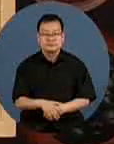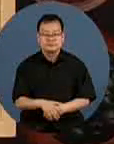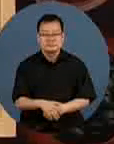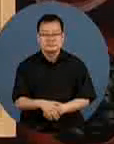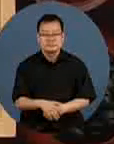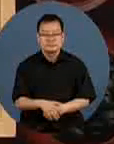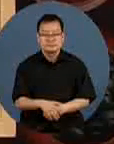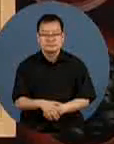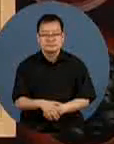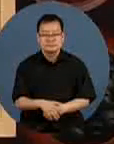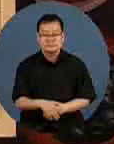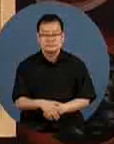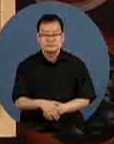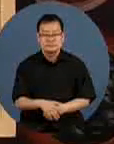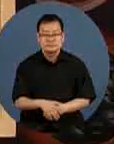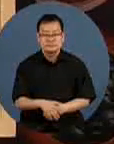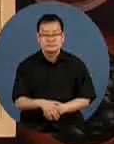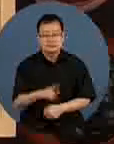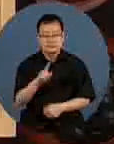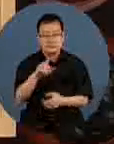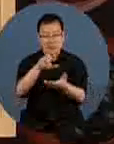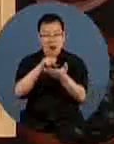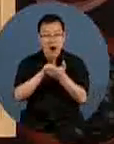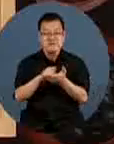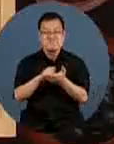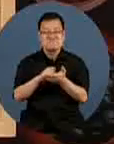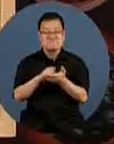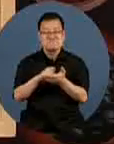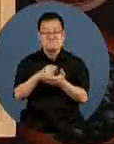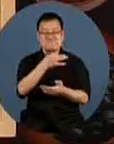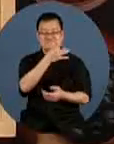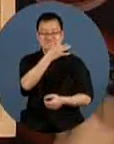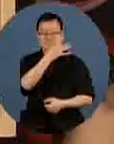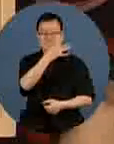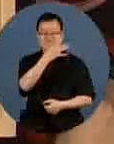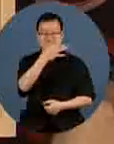네. 자, 그렇게 늘어질 때 따내는 수가 너무 기분 좋죠. 네. 네.